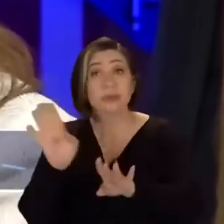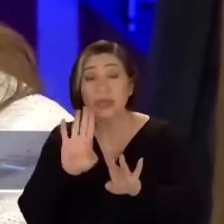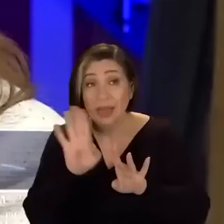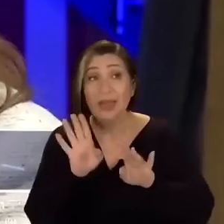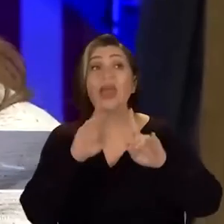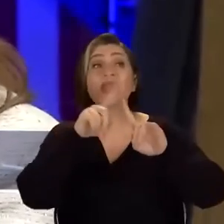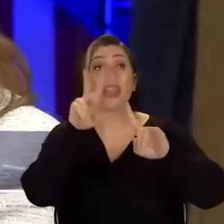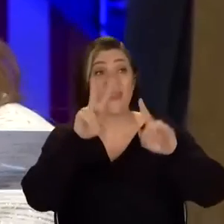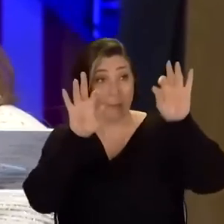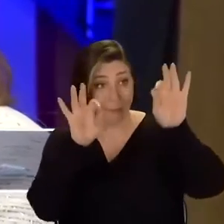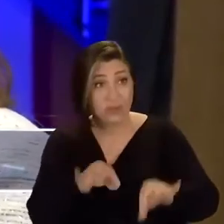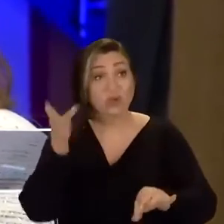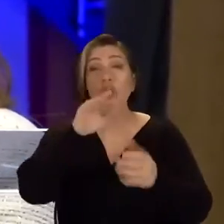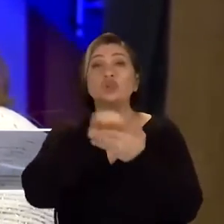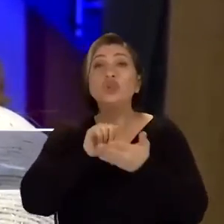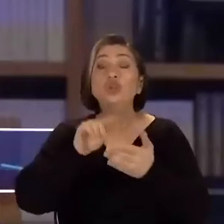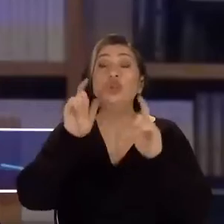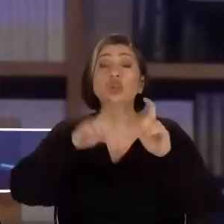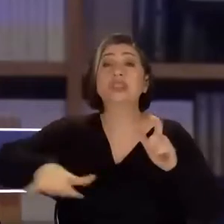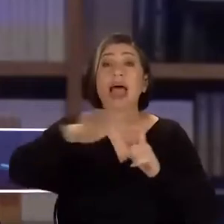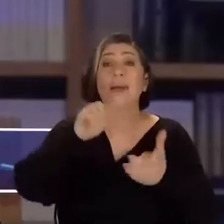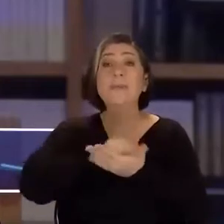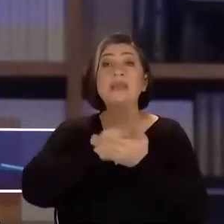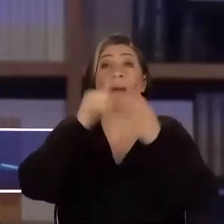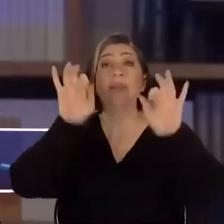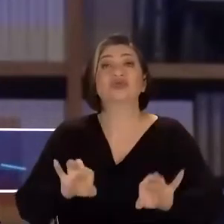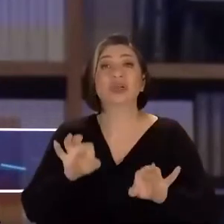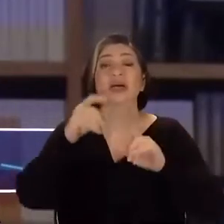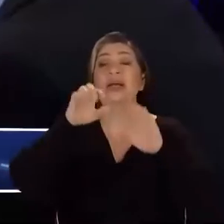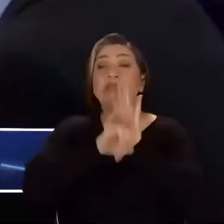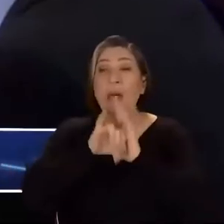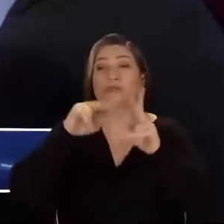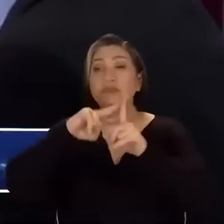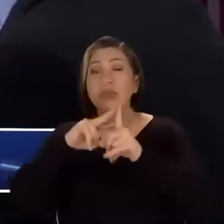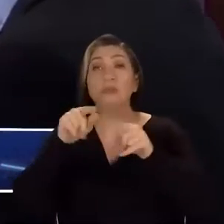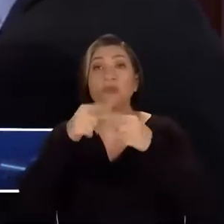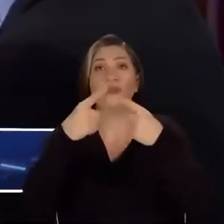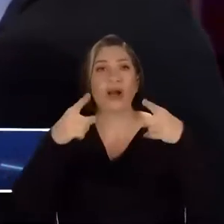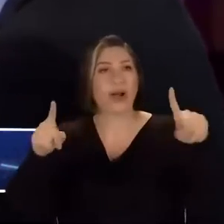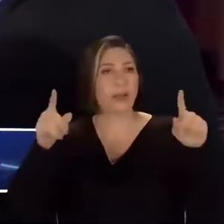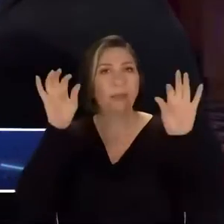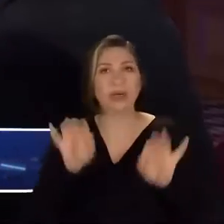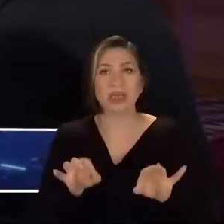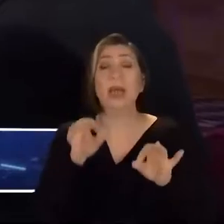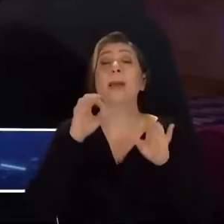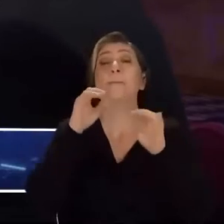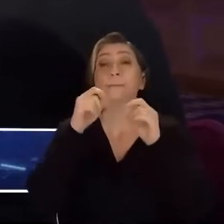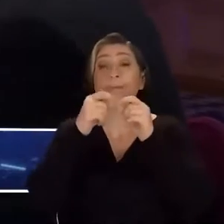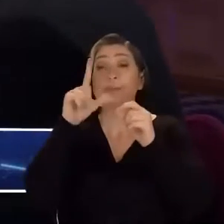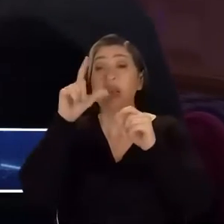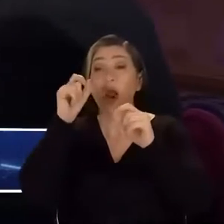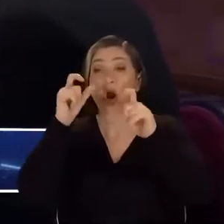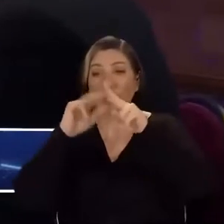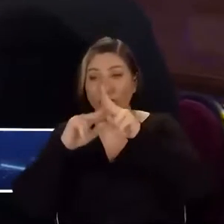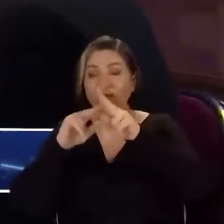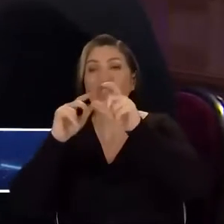Gerçekten yapıcı bir yıkım getirdi ve biz bugün çok farklı mecralarla iletişim yapıyoruz. Aynen, blockchain'le Bitcoin'le bence